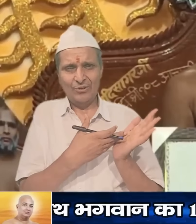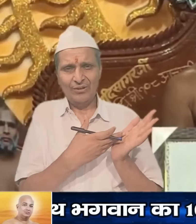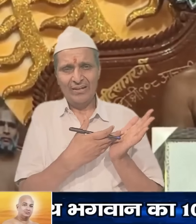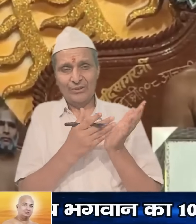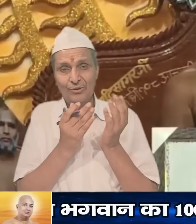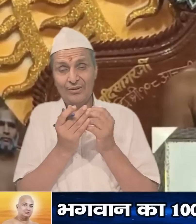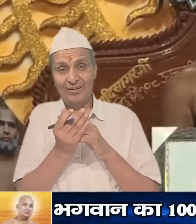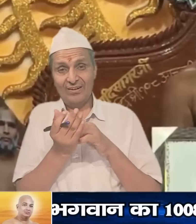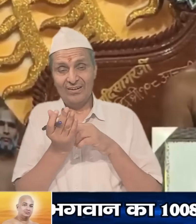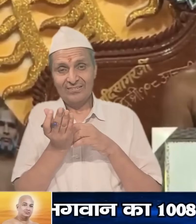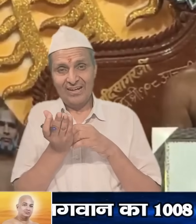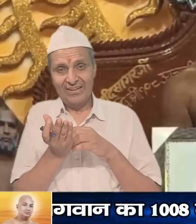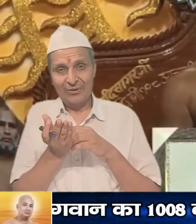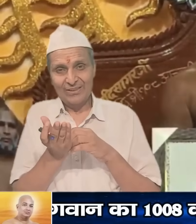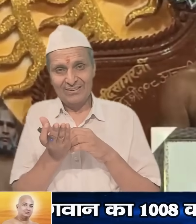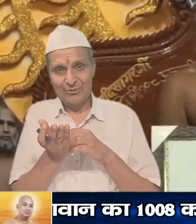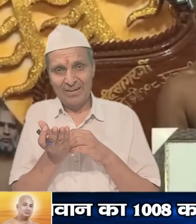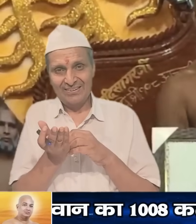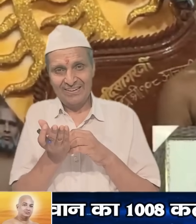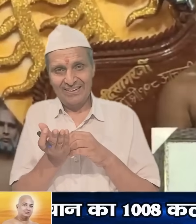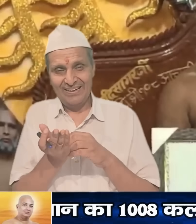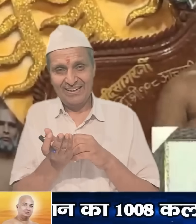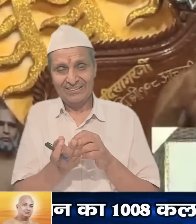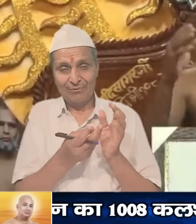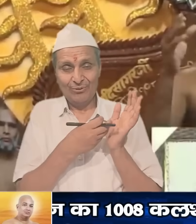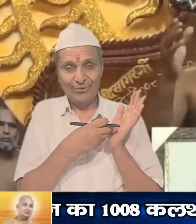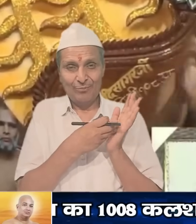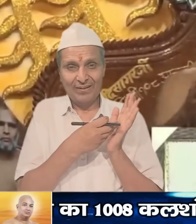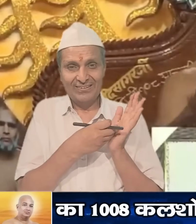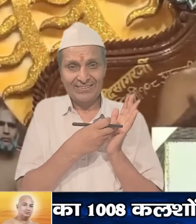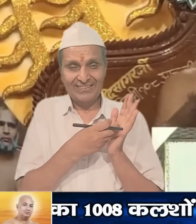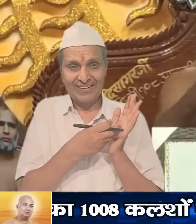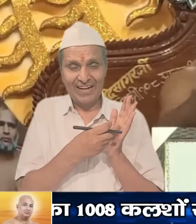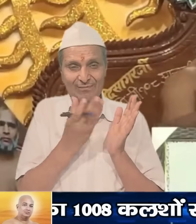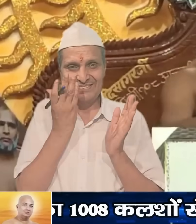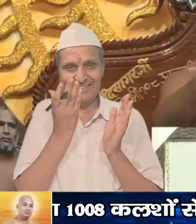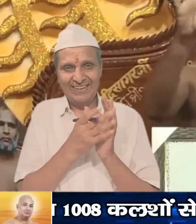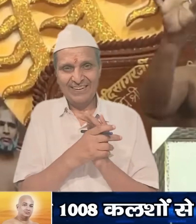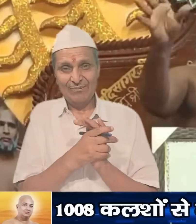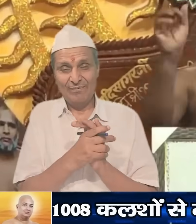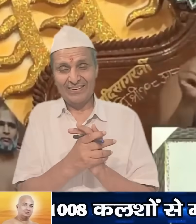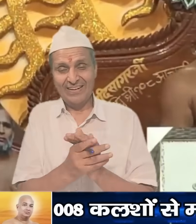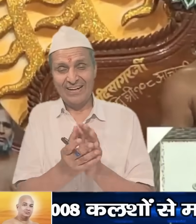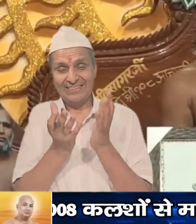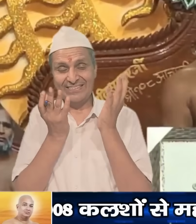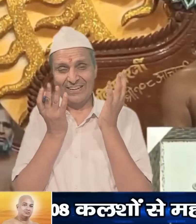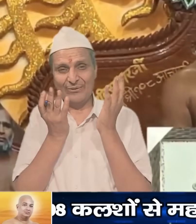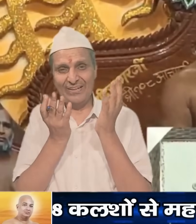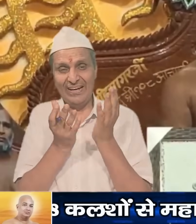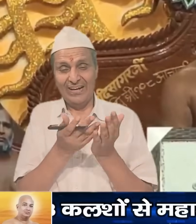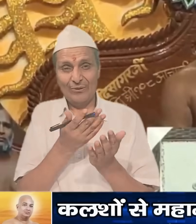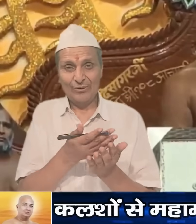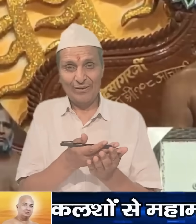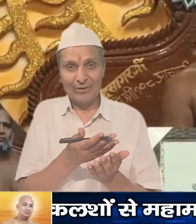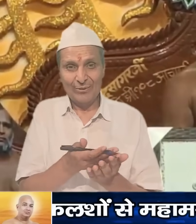देखे इनको ये तो धन्य हो जाती हैं उपाधियां डिग्रियां जब उनके ऊपर किसी संत के नाम लिख जाते हैं। वह भी कहती हैं आज धन्य हुई